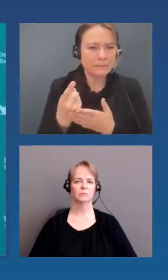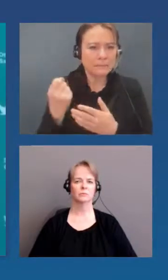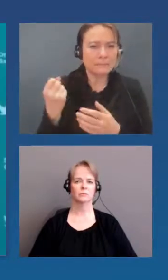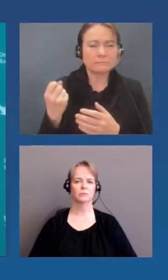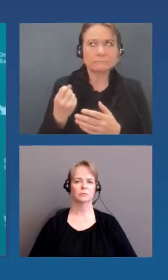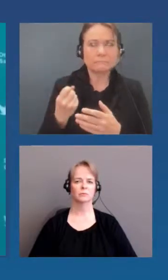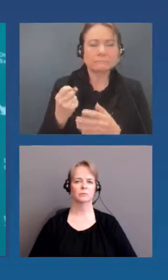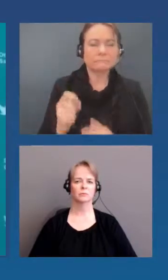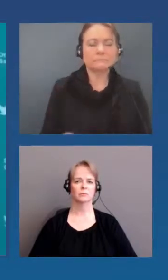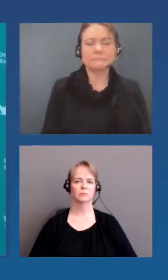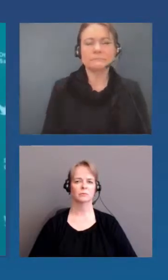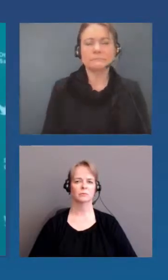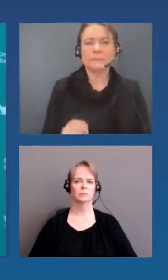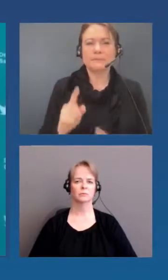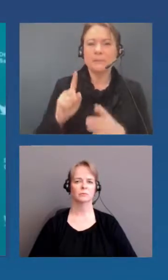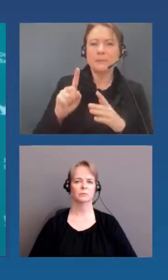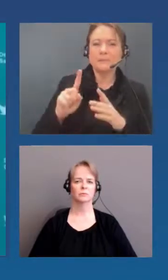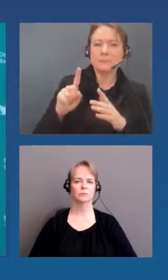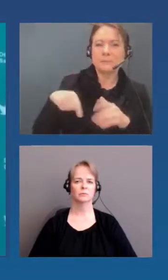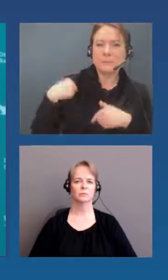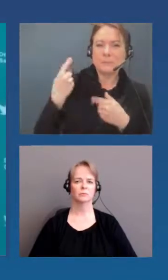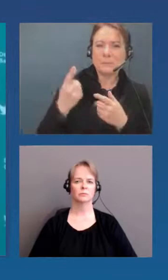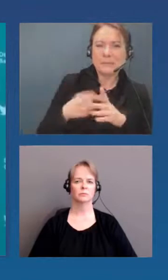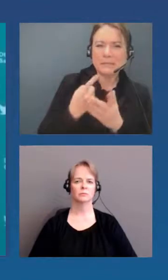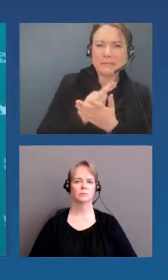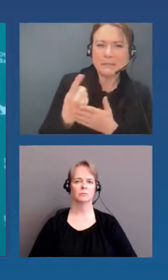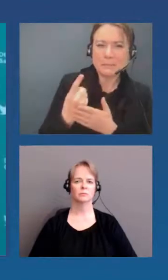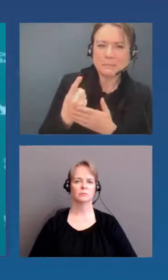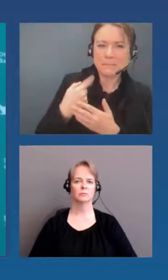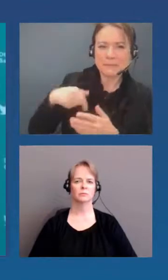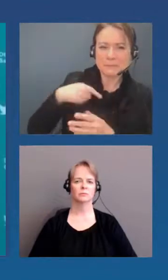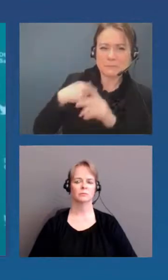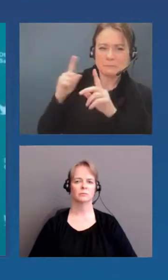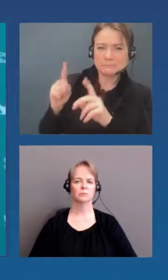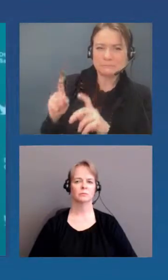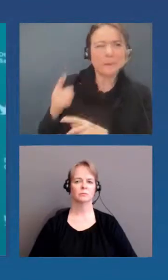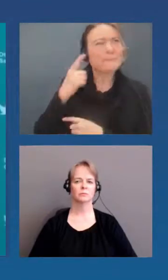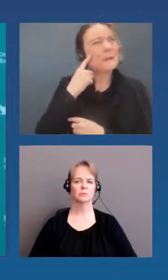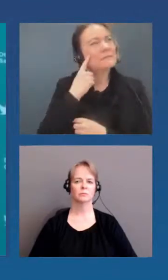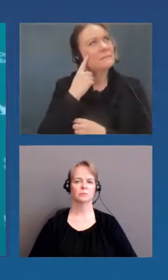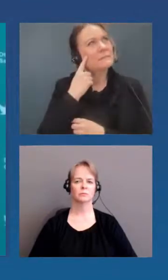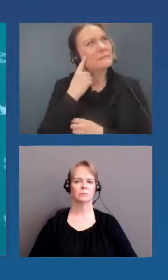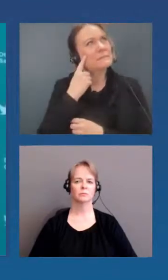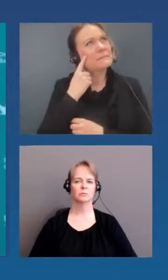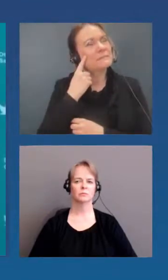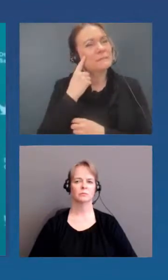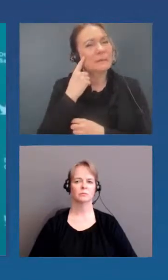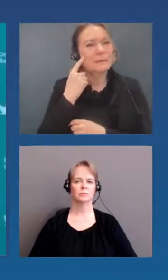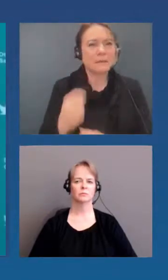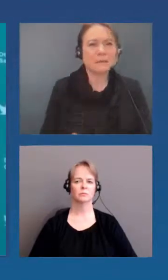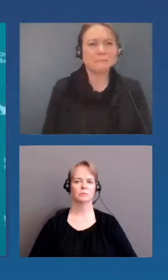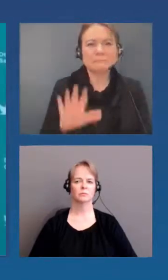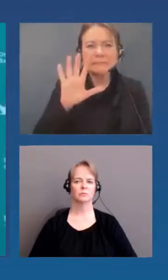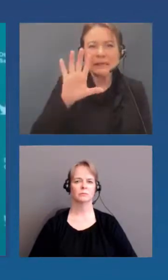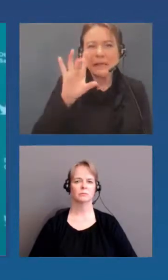quelques semaines dans le passé que nous avons un numéro, je pense que c'était